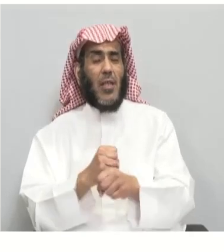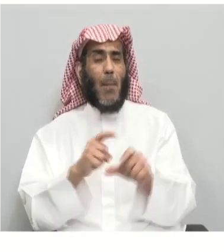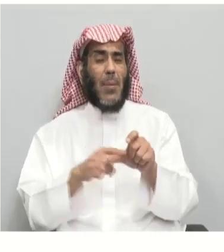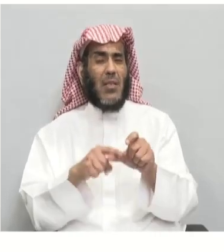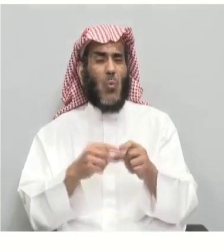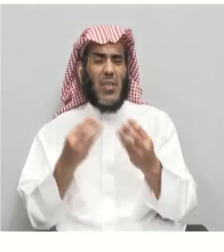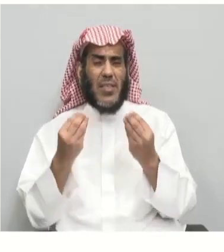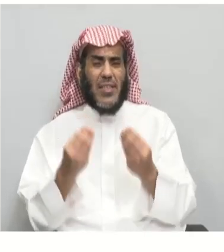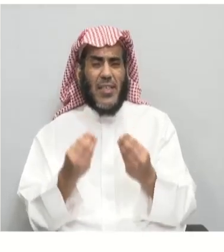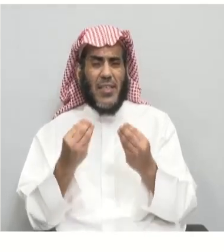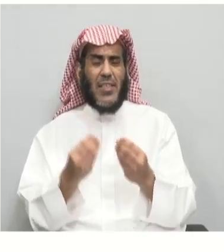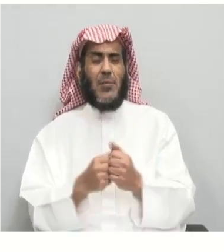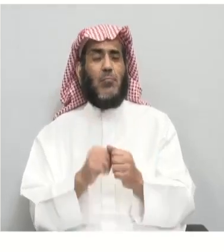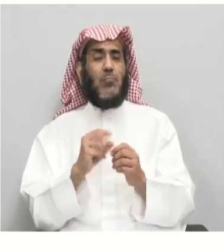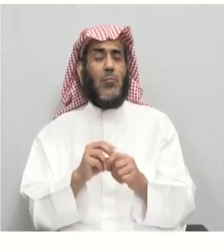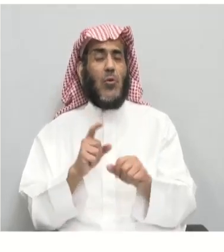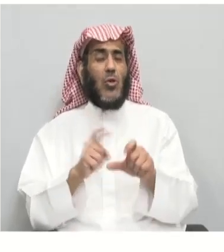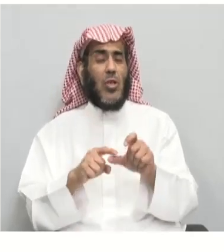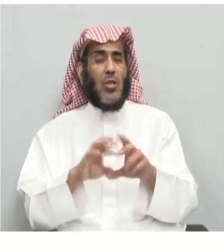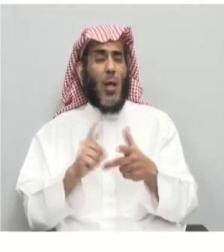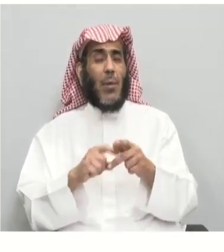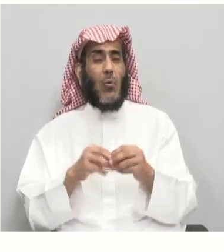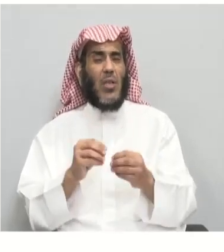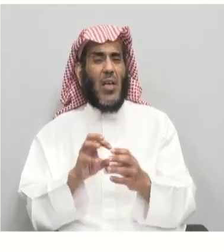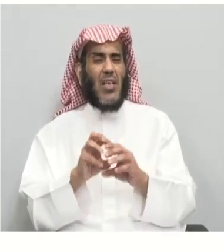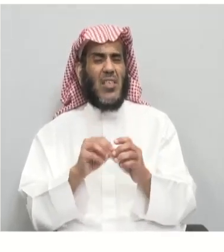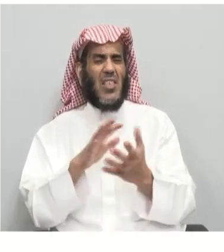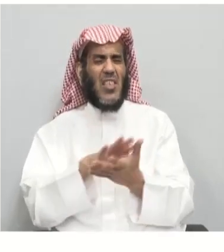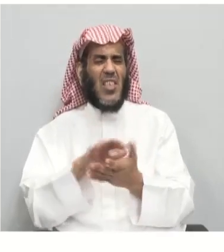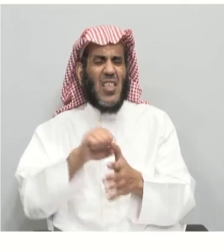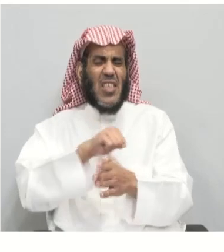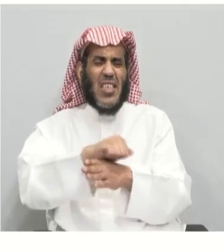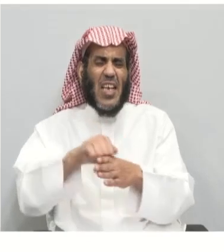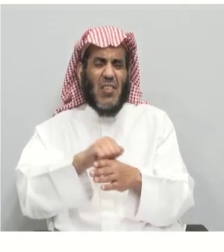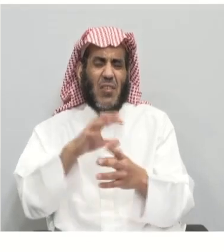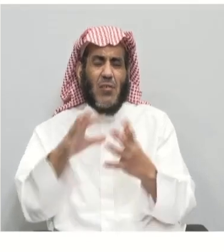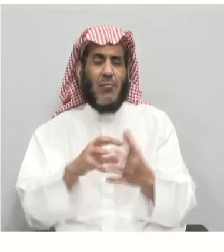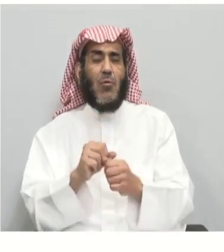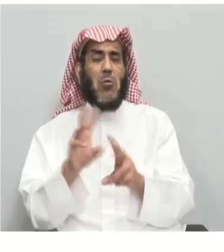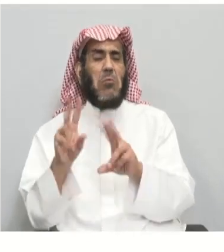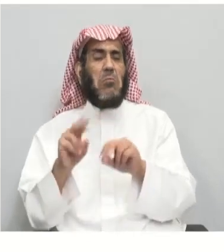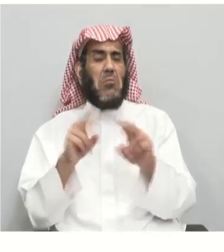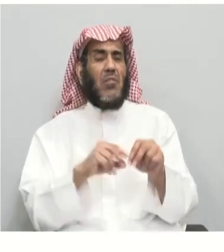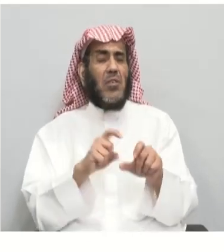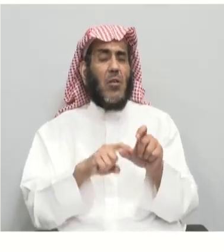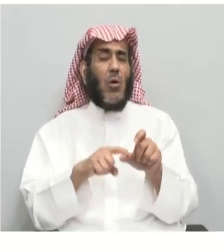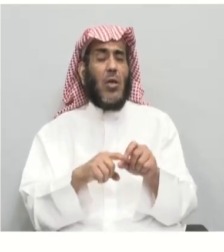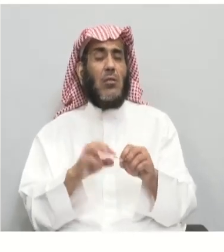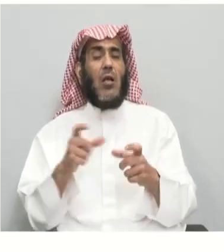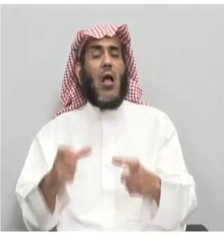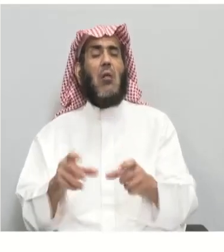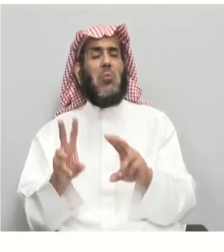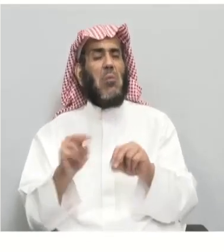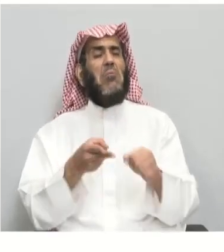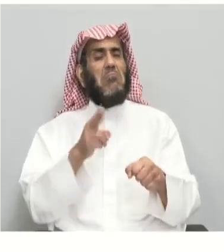الترشيد ايضا استخدام طريقه الشطف ايضا استخدام نفس ادوات المطبخ